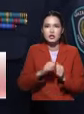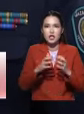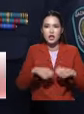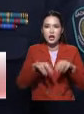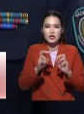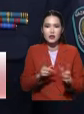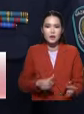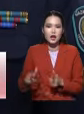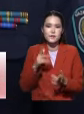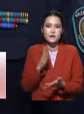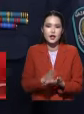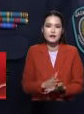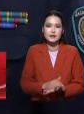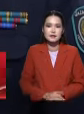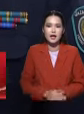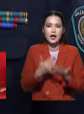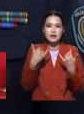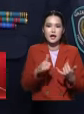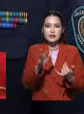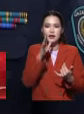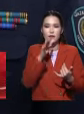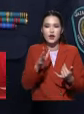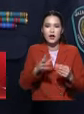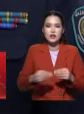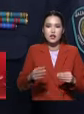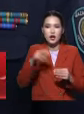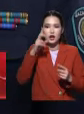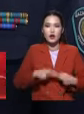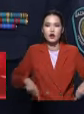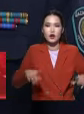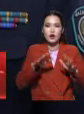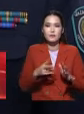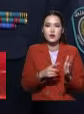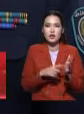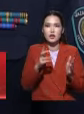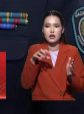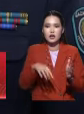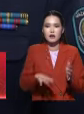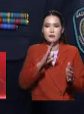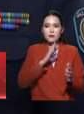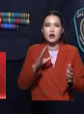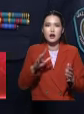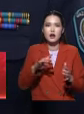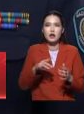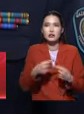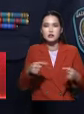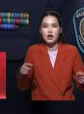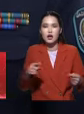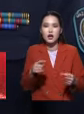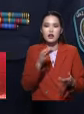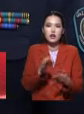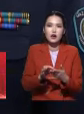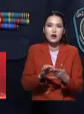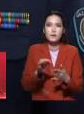табылмады. Қазір уақытта жергілікті тергеу тобының қызметкерлері, полиция департаменті мен прокуратураның